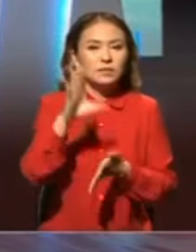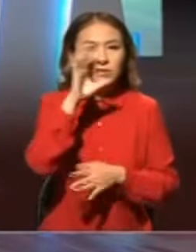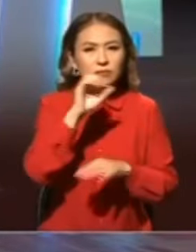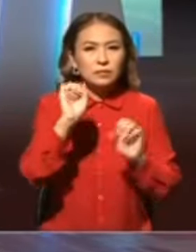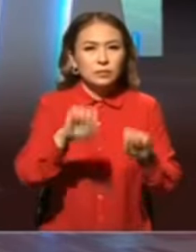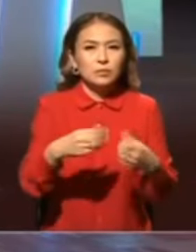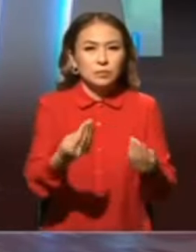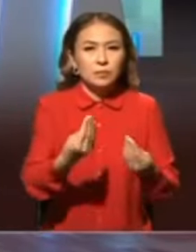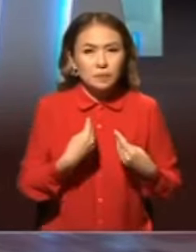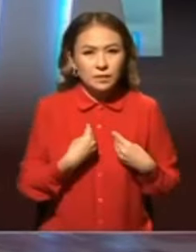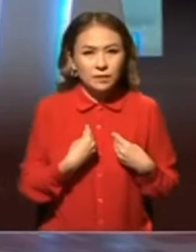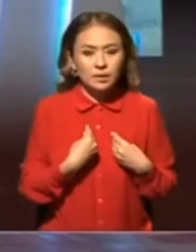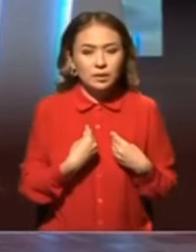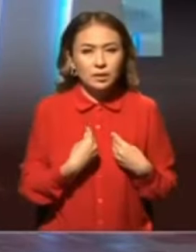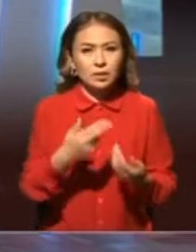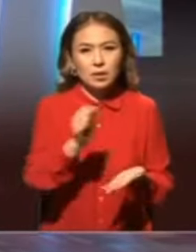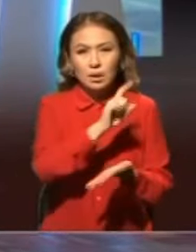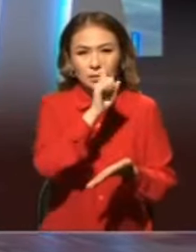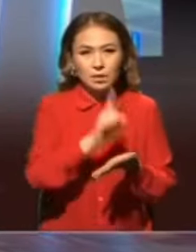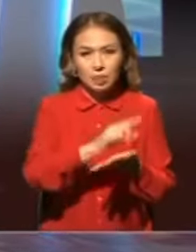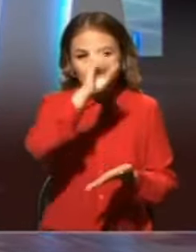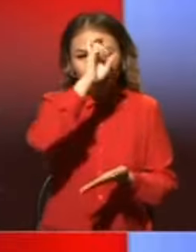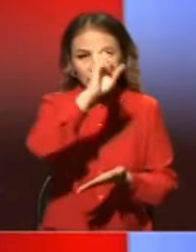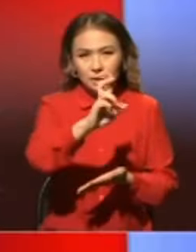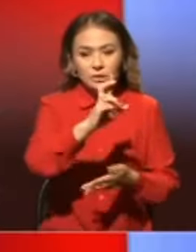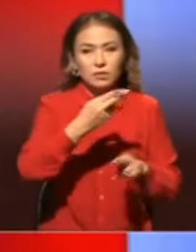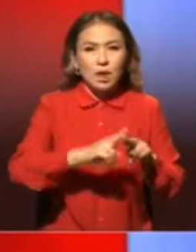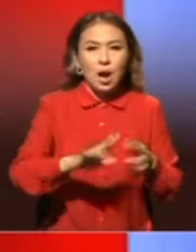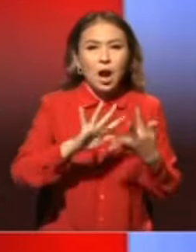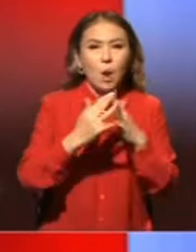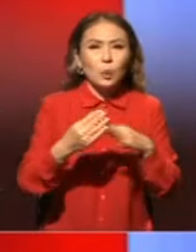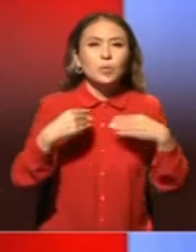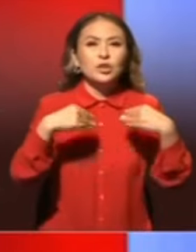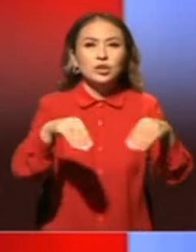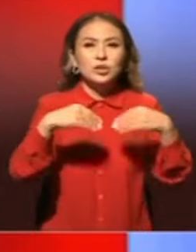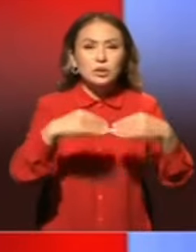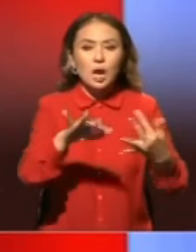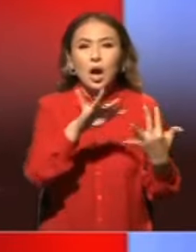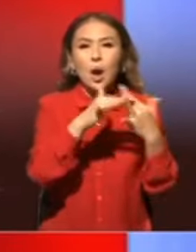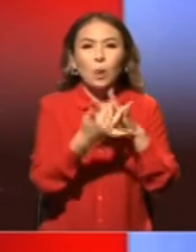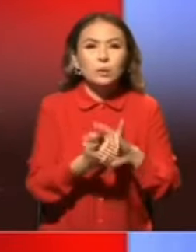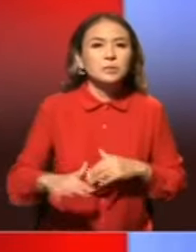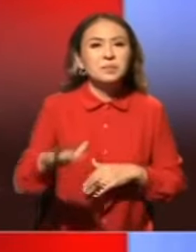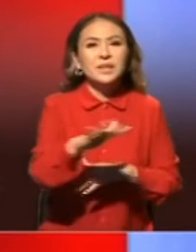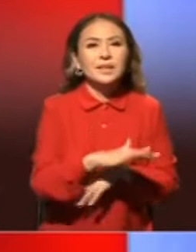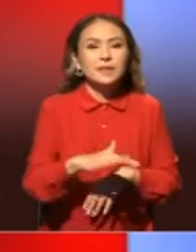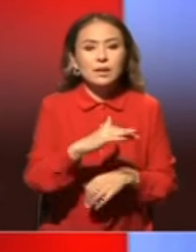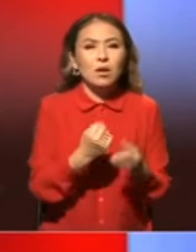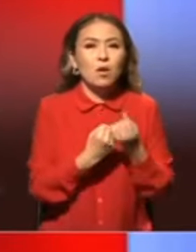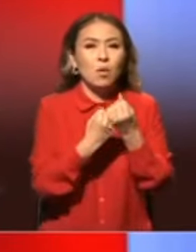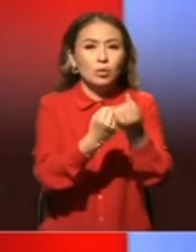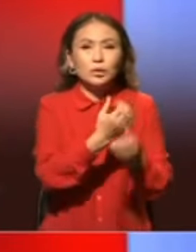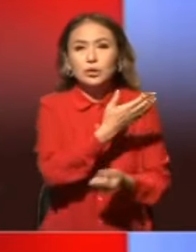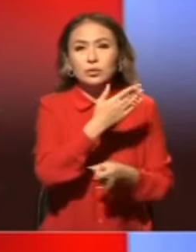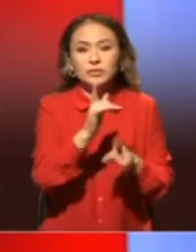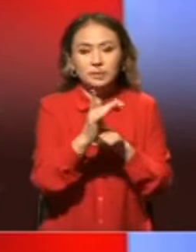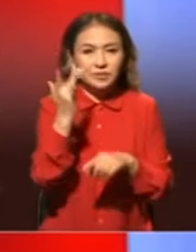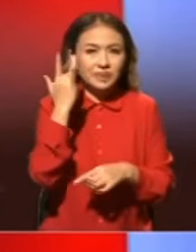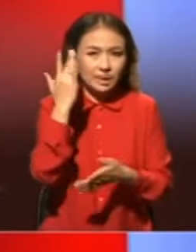беріп отқандарыңызға. Әрине, мемлекет тарапынан ауыл шаруашылығы, ауылдық елді мекендер қолдау таппай отқан жоқ